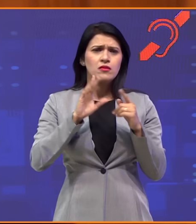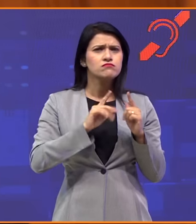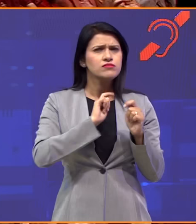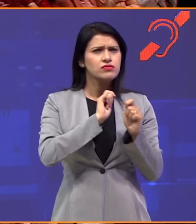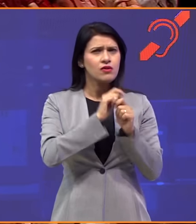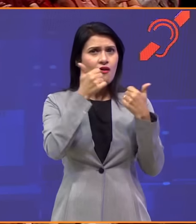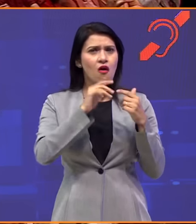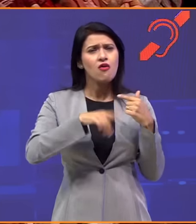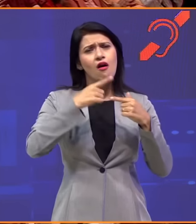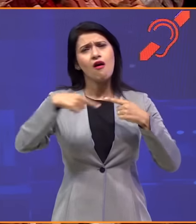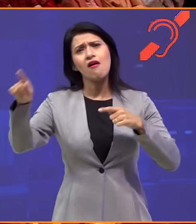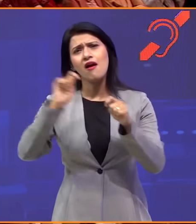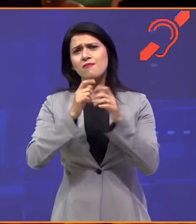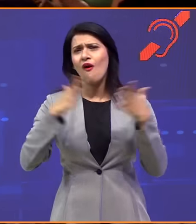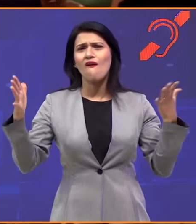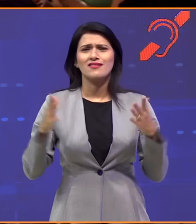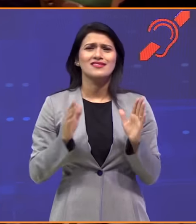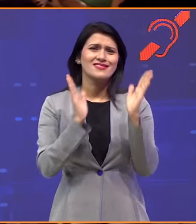गया